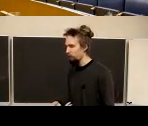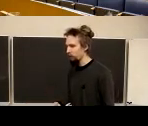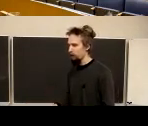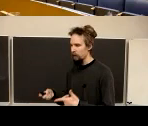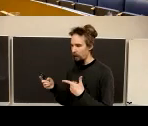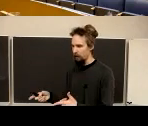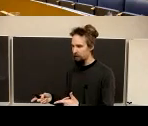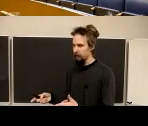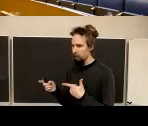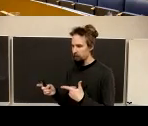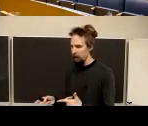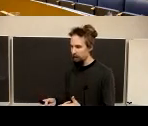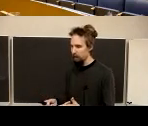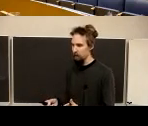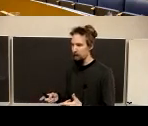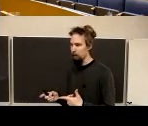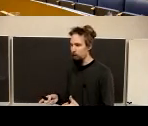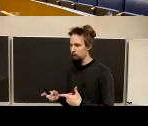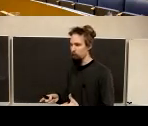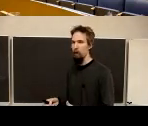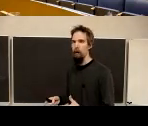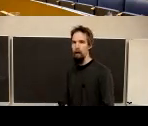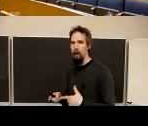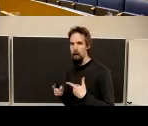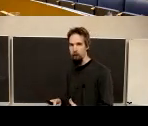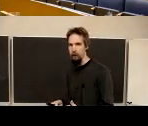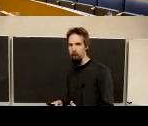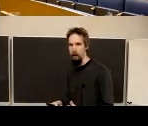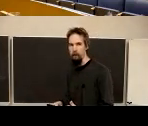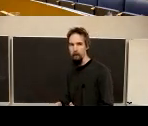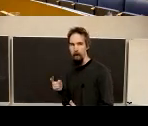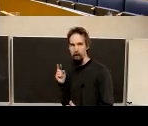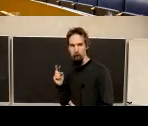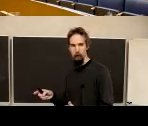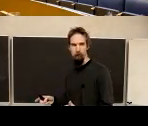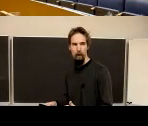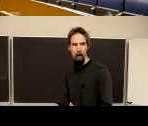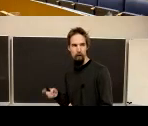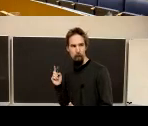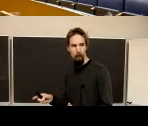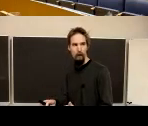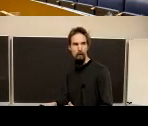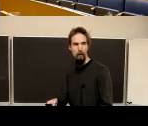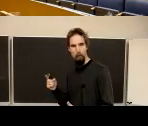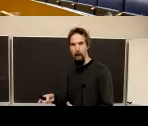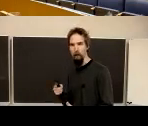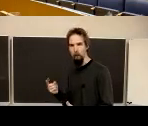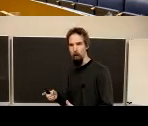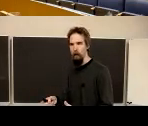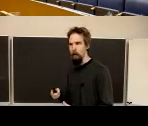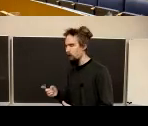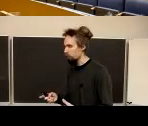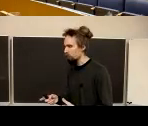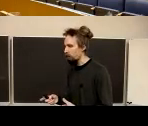arvoista. Ja mä esitän tämmöisen väitteen, että meidän kokemus on aina arvottavaa. tämä osaksi tulee Iris Murdochilta, jota mä käytän